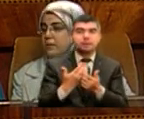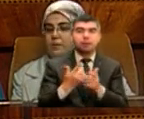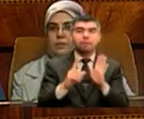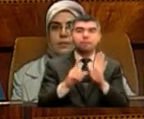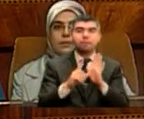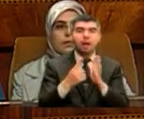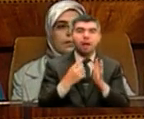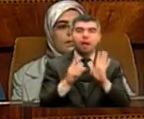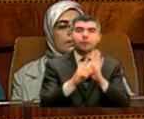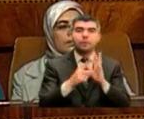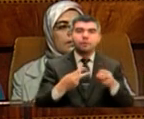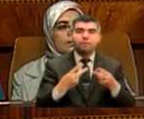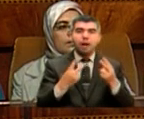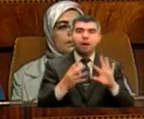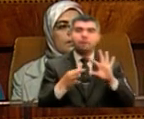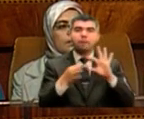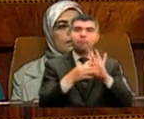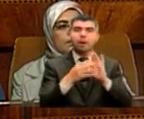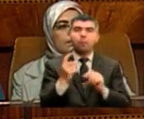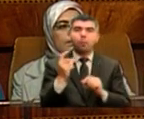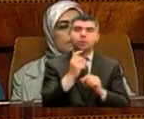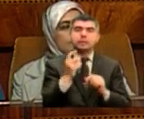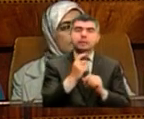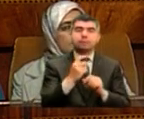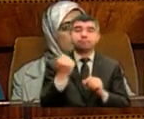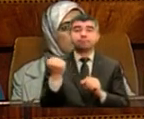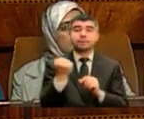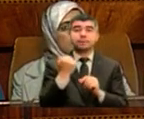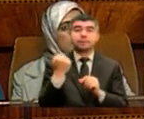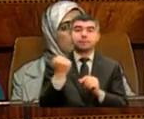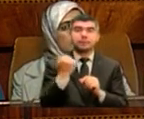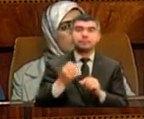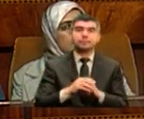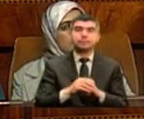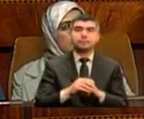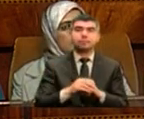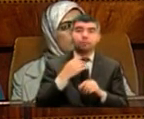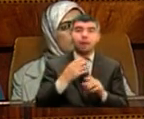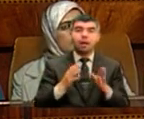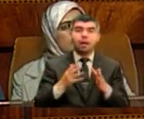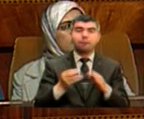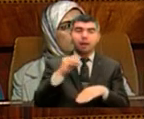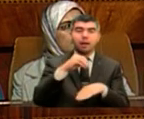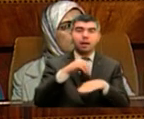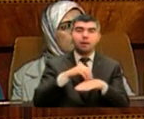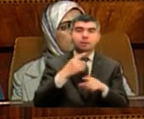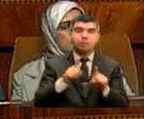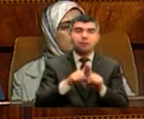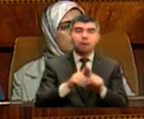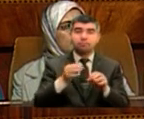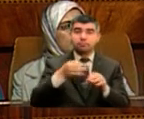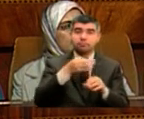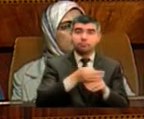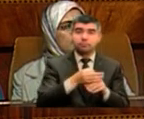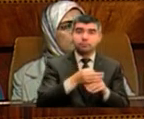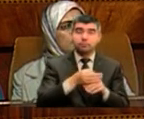التشاركية، ونخشى كذلك أن تخرج بطريقة غير سليمة. لذلك